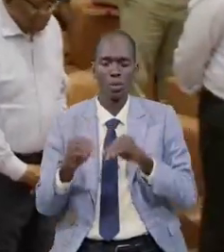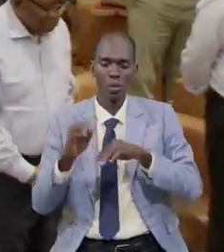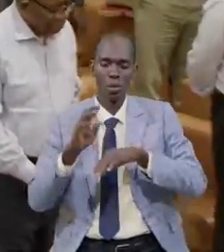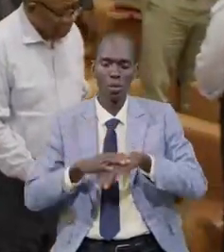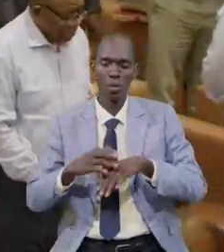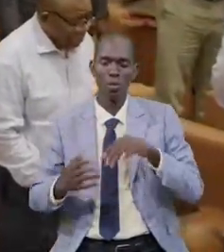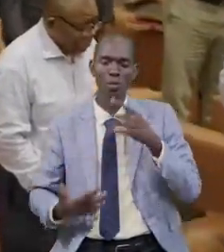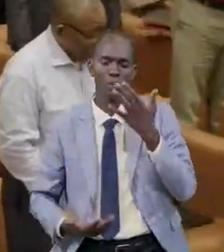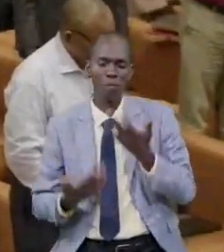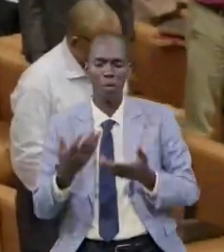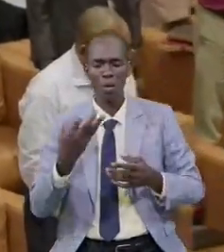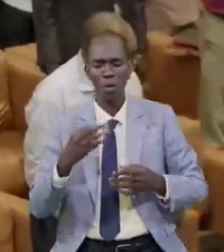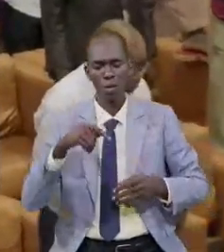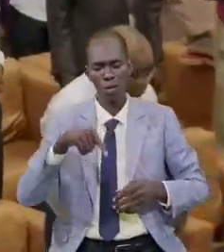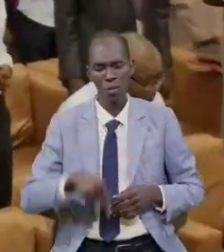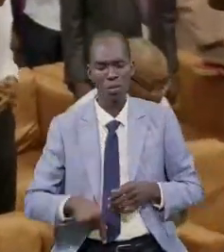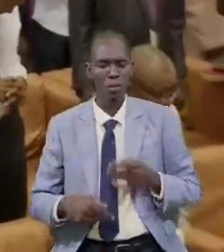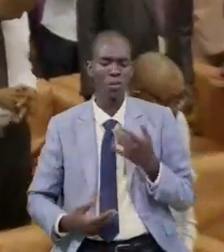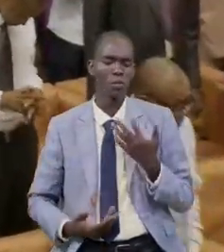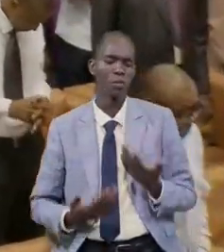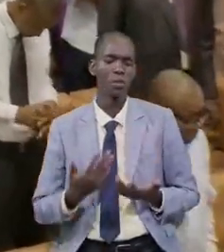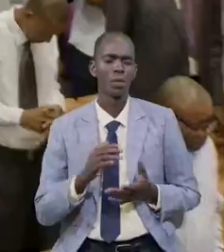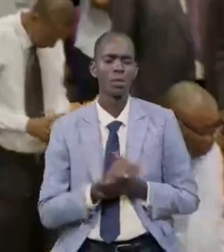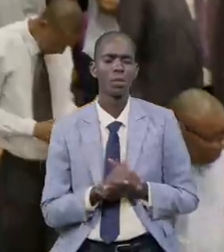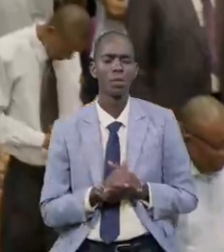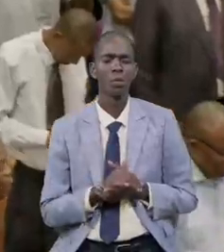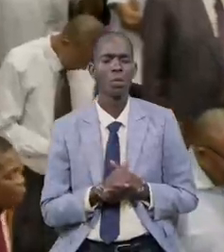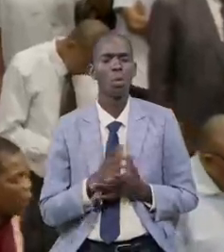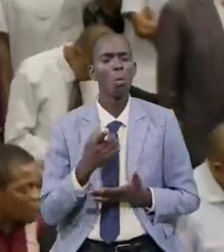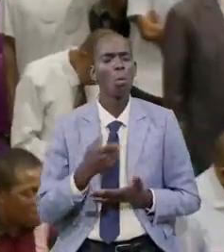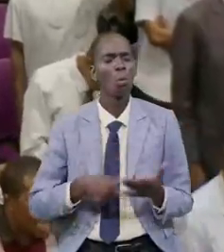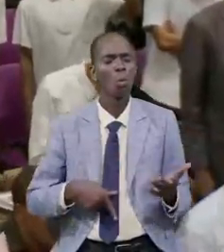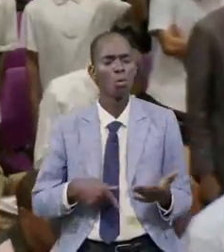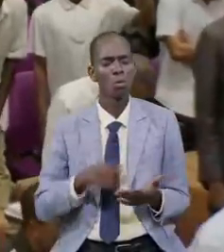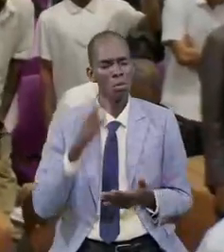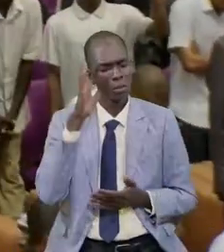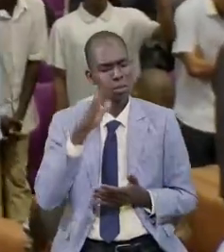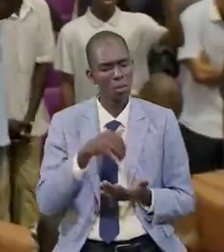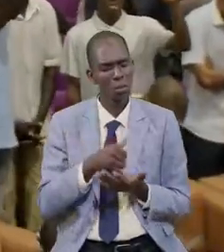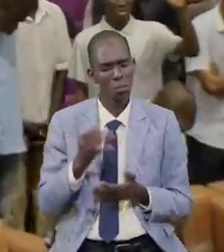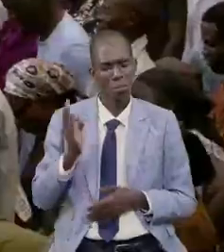il soit enflammé par la gêne.